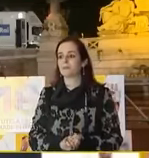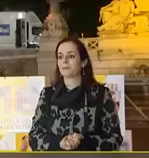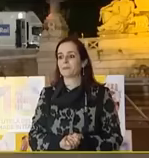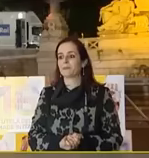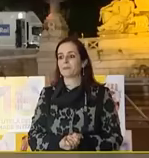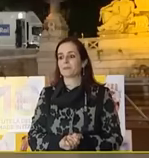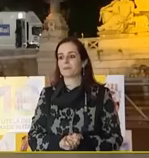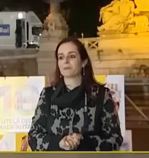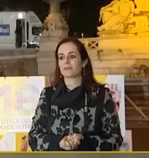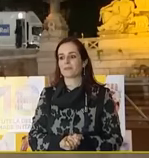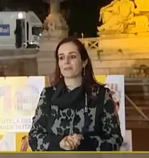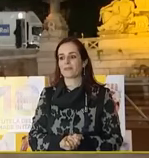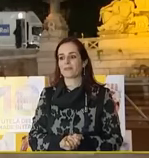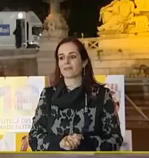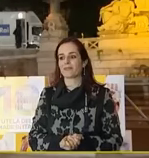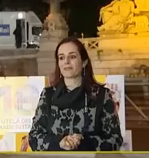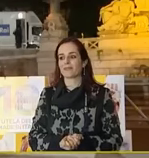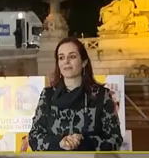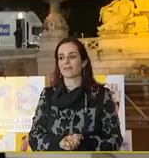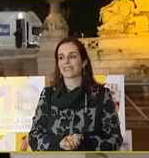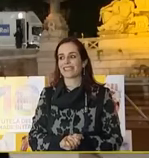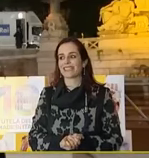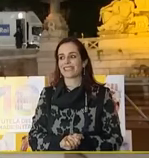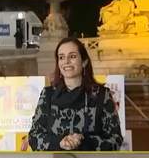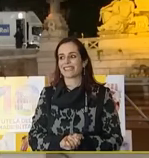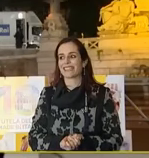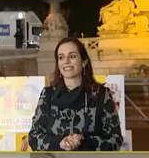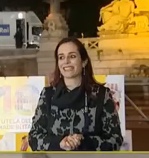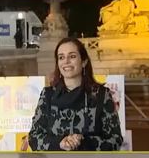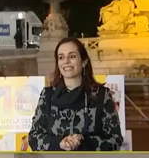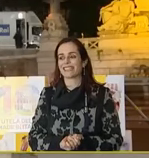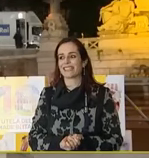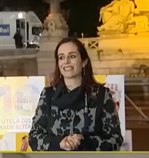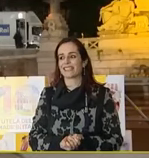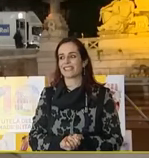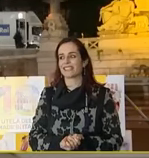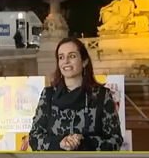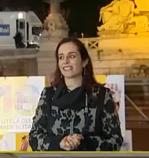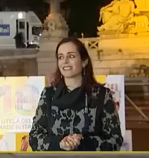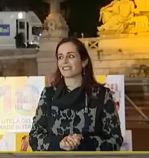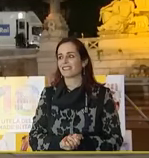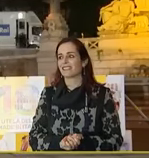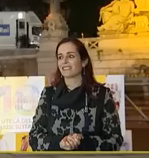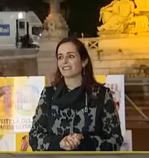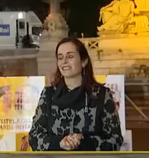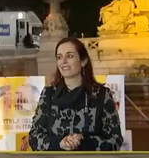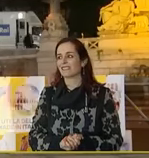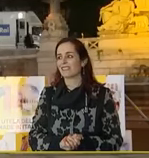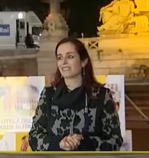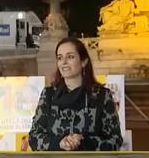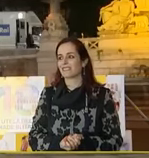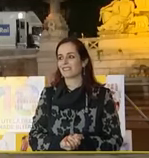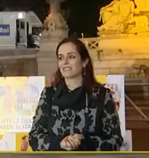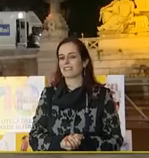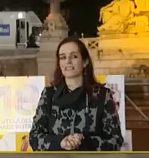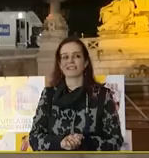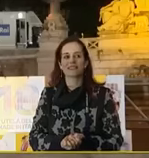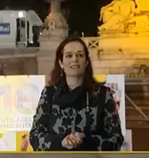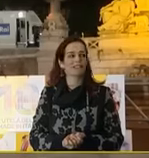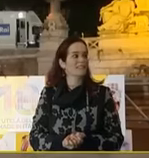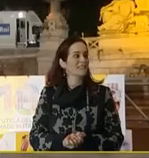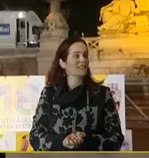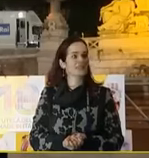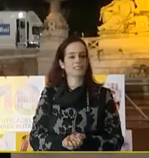Ciao a tutti, questa sera purtroppo non posso essere lì con voi, sono ancora in Lombardia a cercare di convincere le ultime persone a far capire